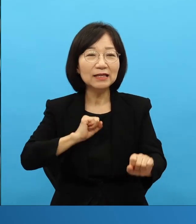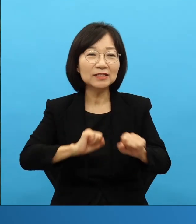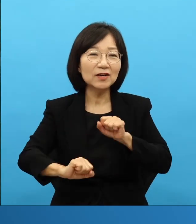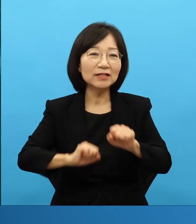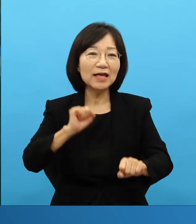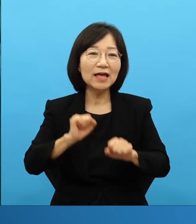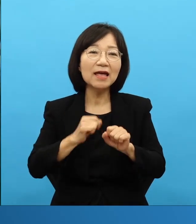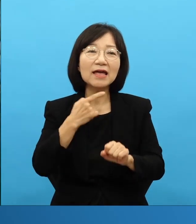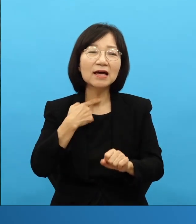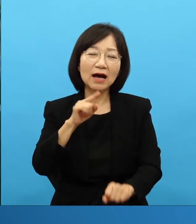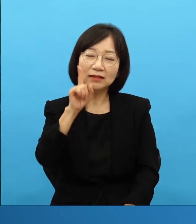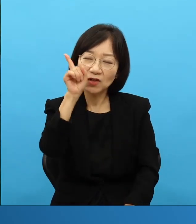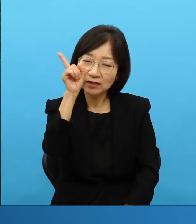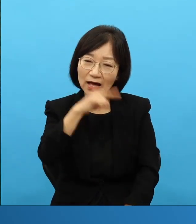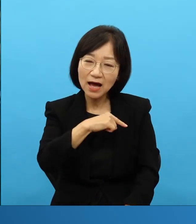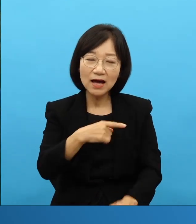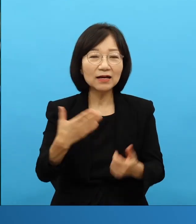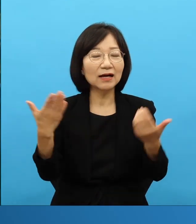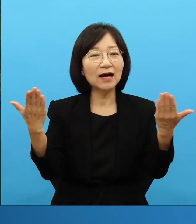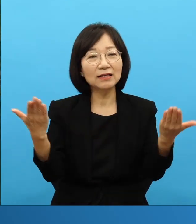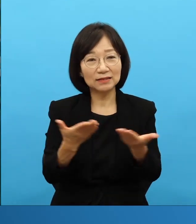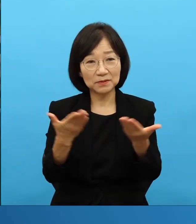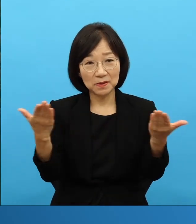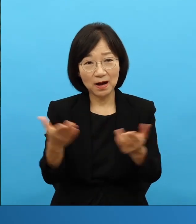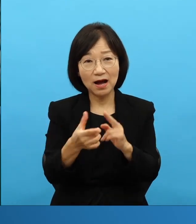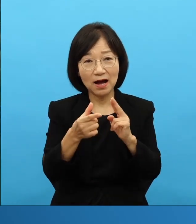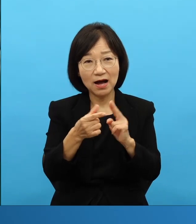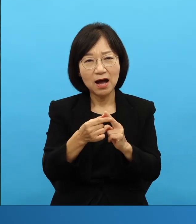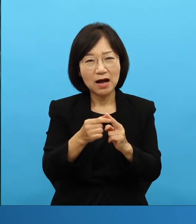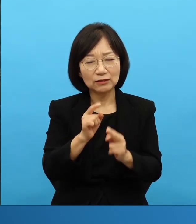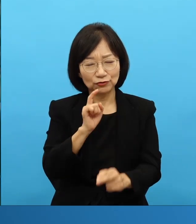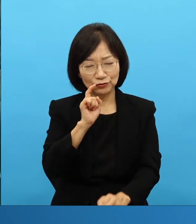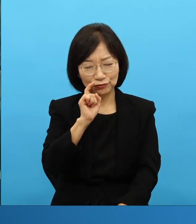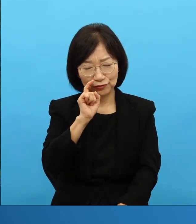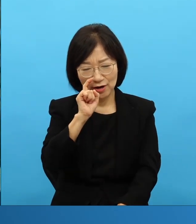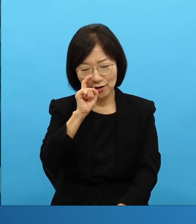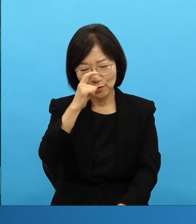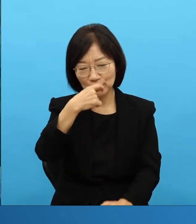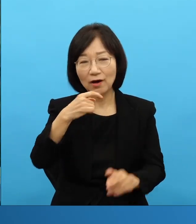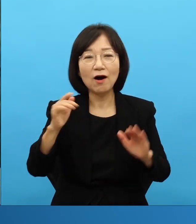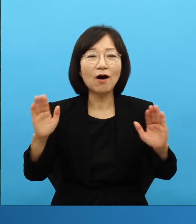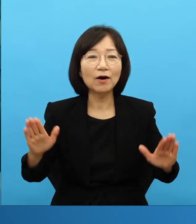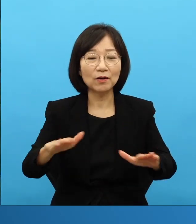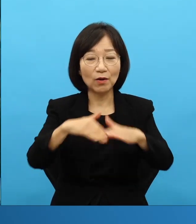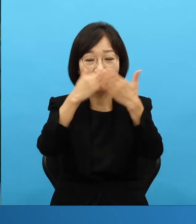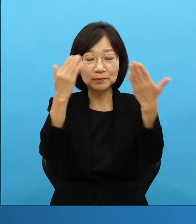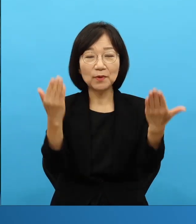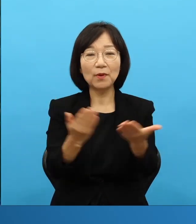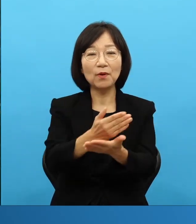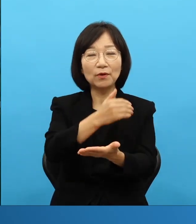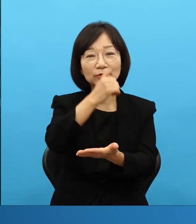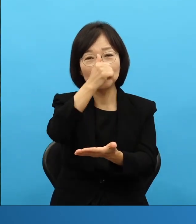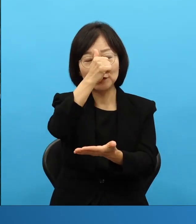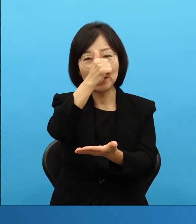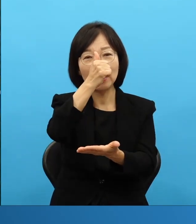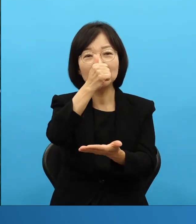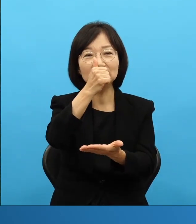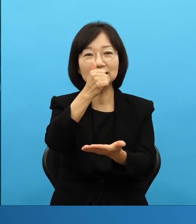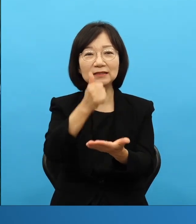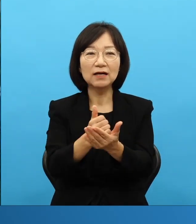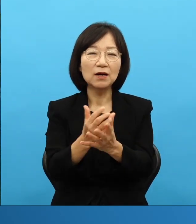본디오 빌라도에게 고난을 받으사 십자가에 못 박혀 죽으시고 장사한 지 사흘 만에 죽은 자